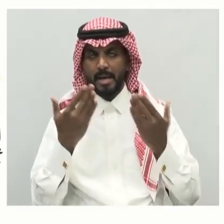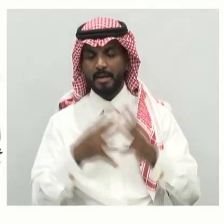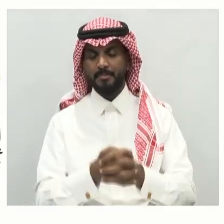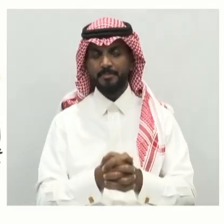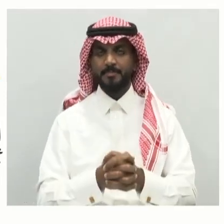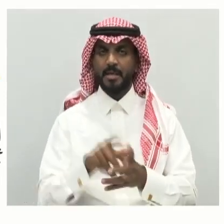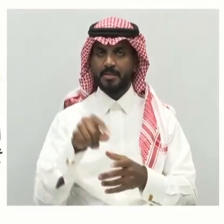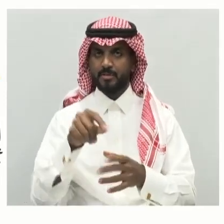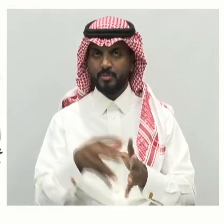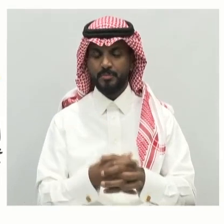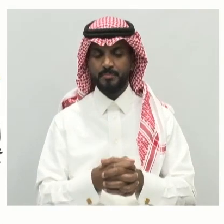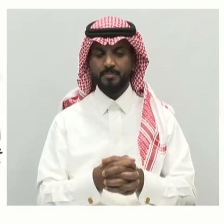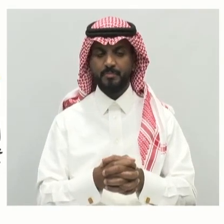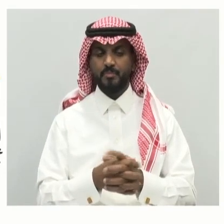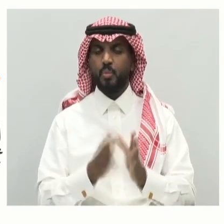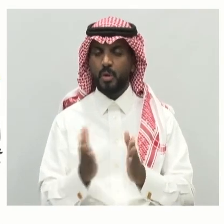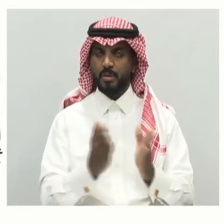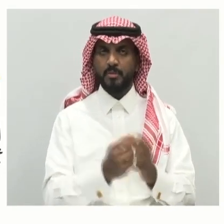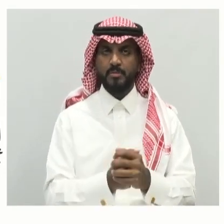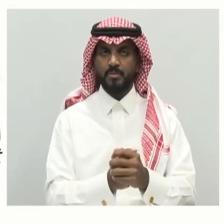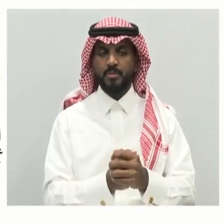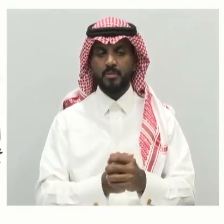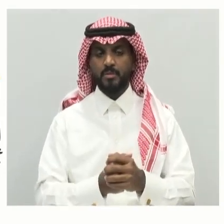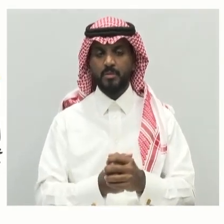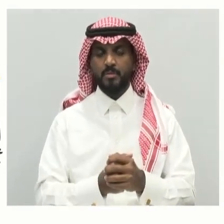احسنتم هيا اكملوا